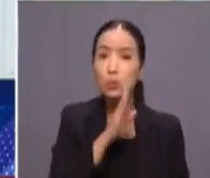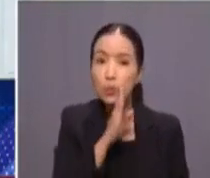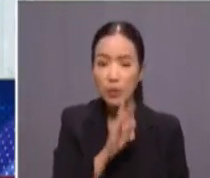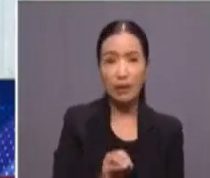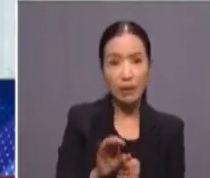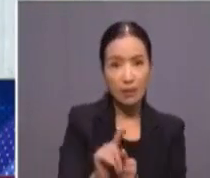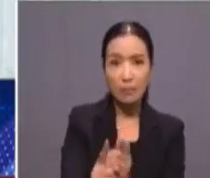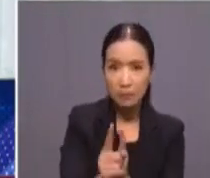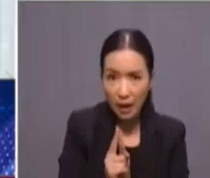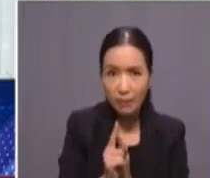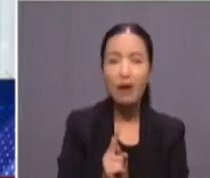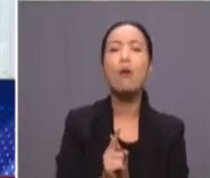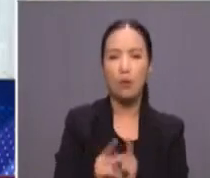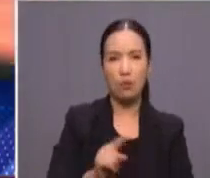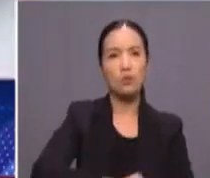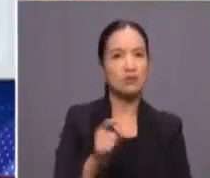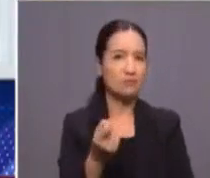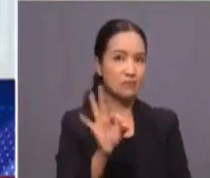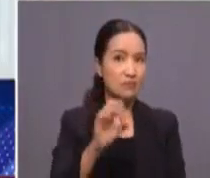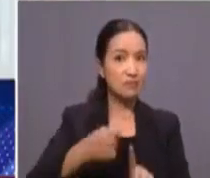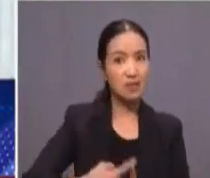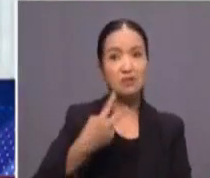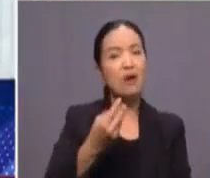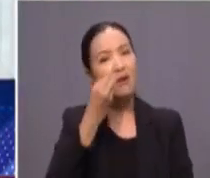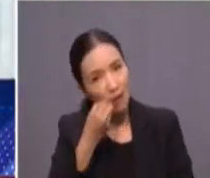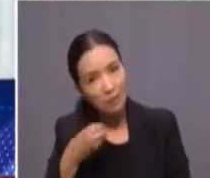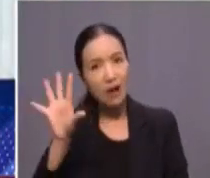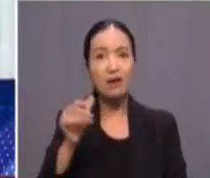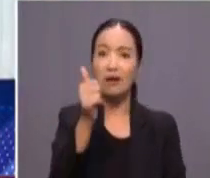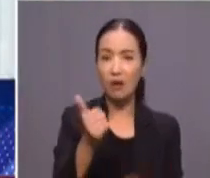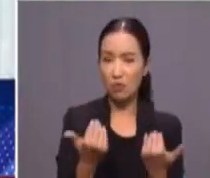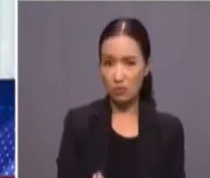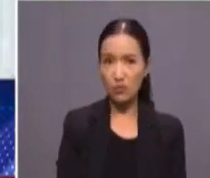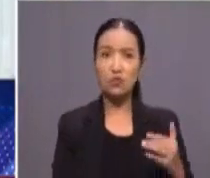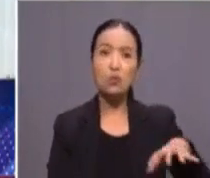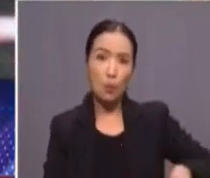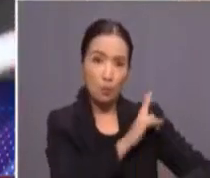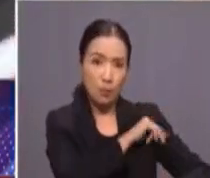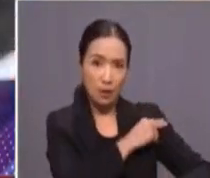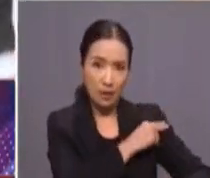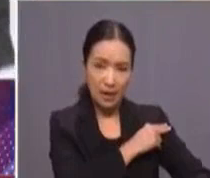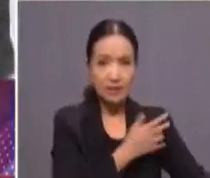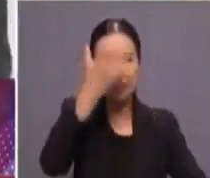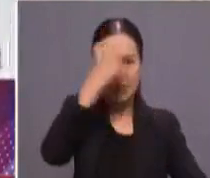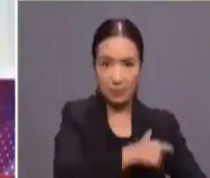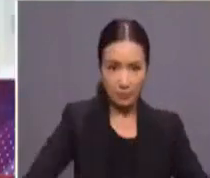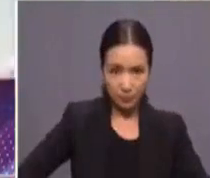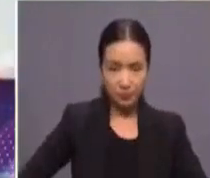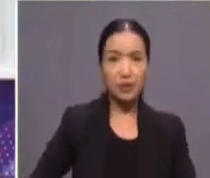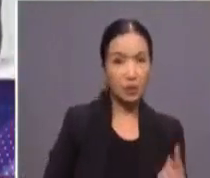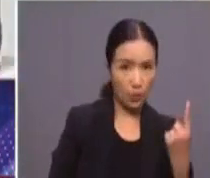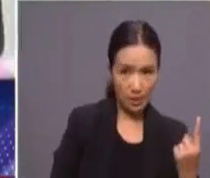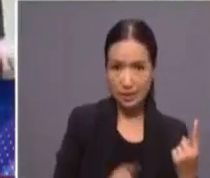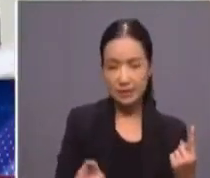ามคำแนะนำก็สามารถกลับบ้านได้ตามกำหนดก็คือวันที่19กุมภาพันธ์3คนตอนนี้ที่ยังอยู่ที่โรงพยาบาลเนี่ยคือโรงพยาบาลสิริกิติ์1คนโรงพยาบ